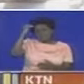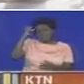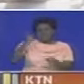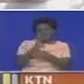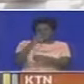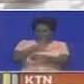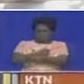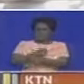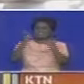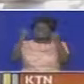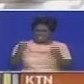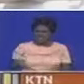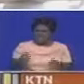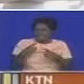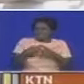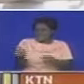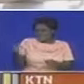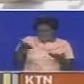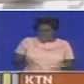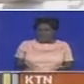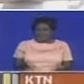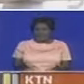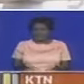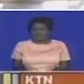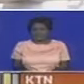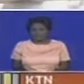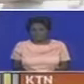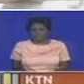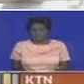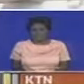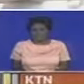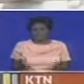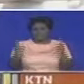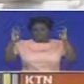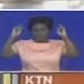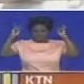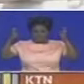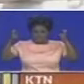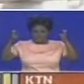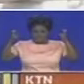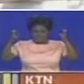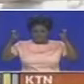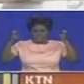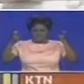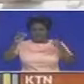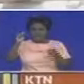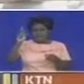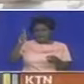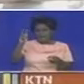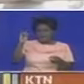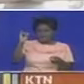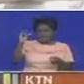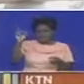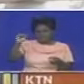amb lakini Kama hapa kuna kuna ambo kema